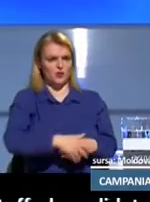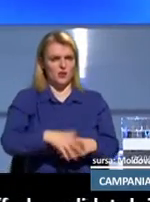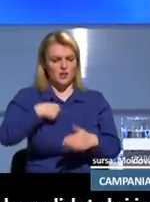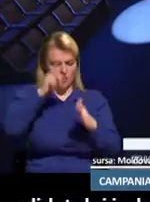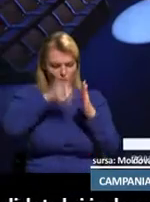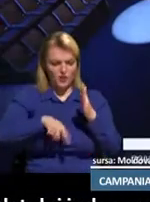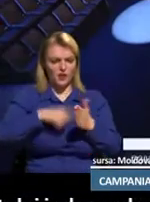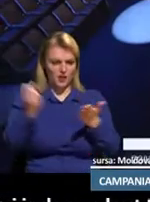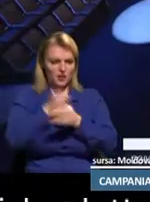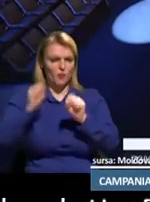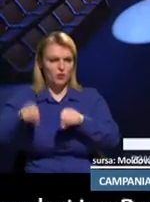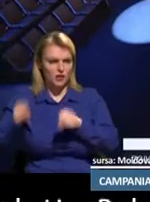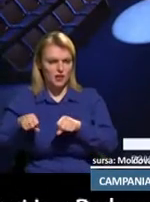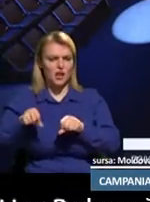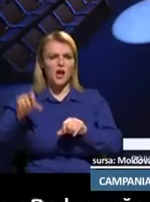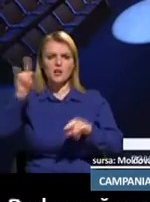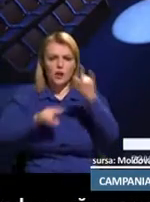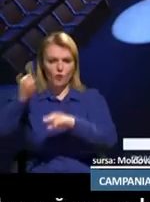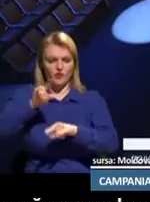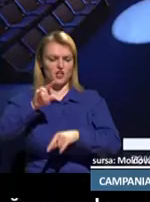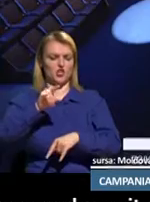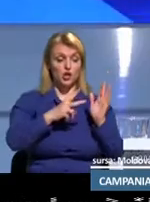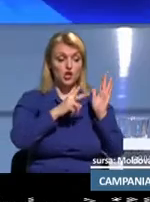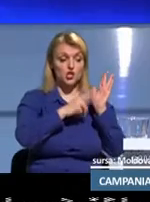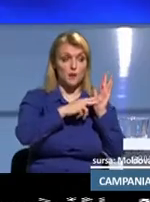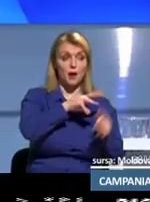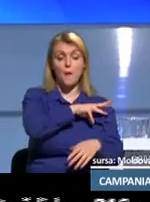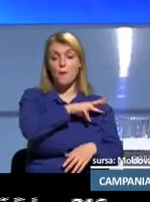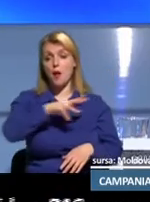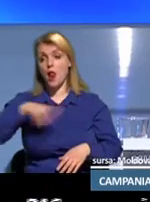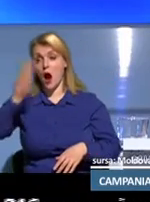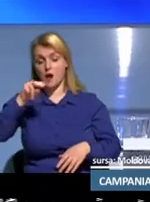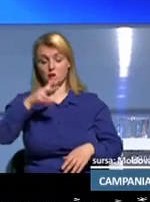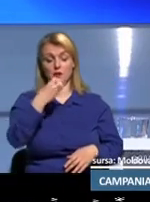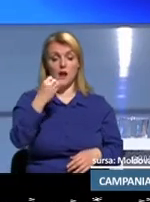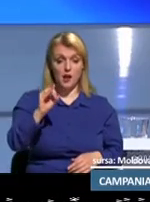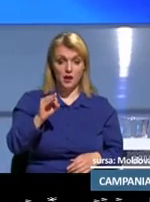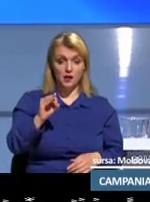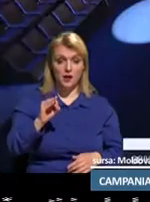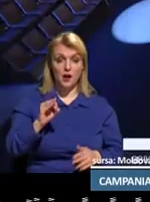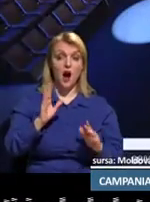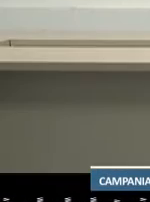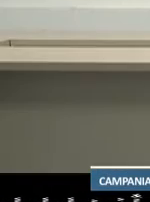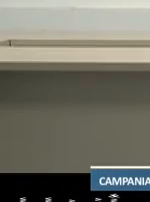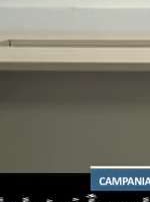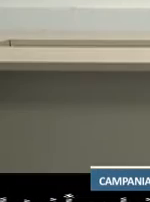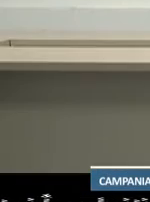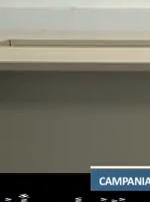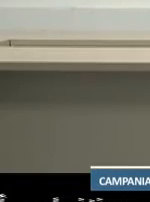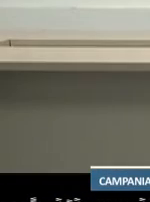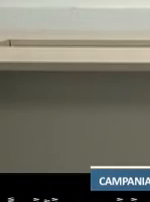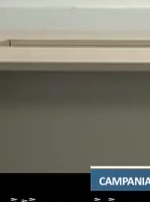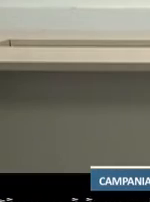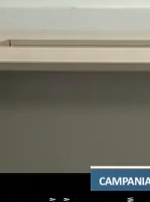că Moldova 1 a încălcat principiile de echidistanță și corectitudine în desfășurarea dezbaterilor electorale. De asemenea, misiunea